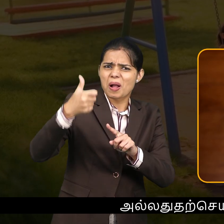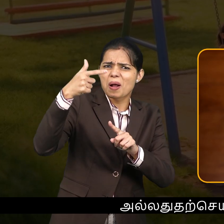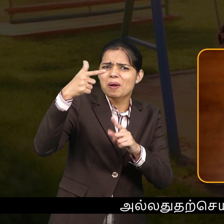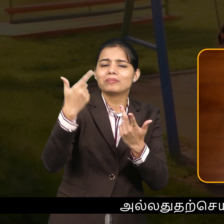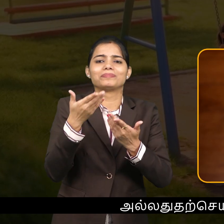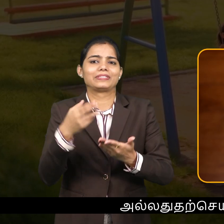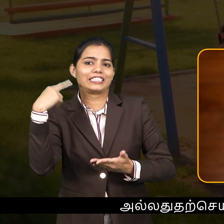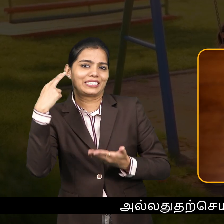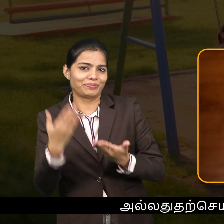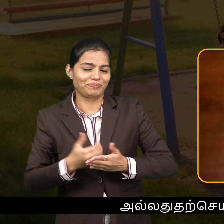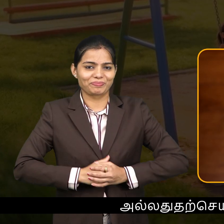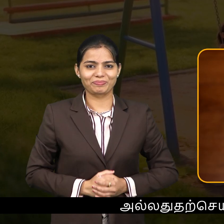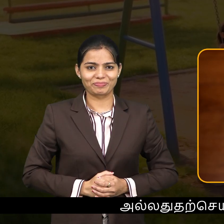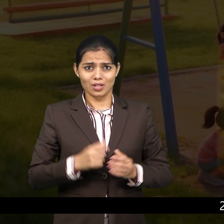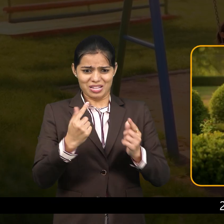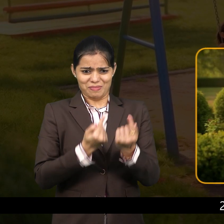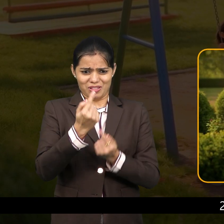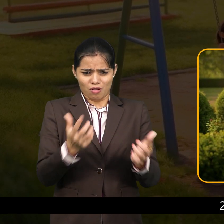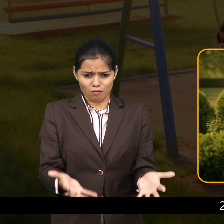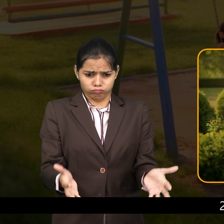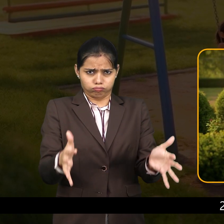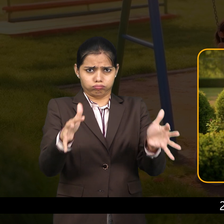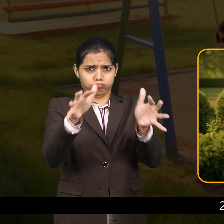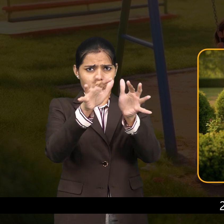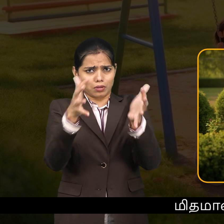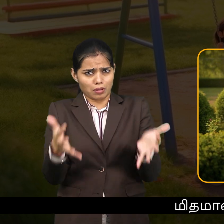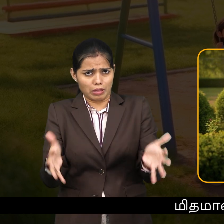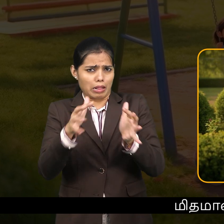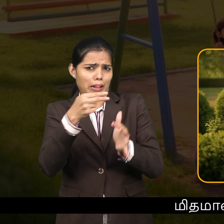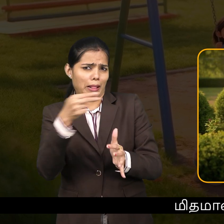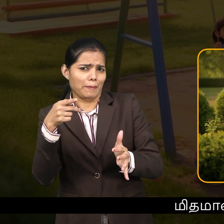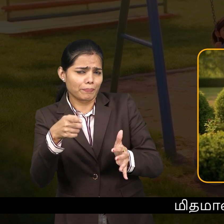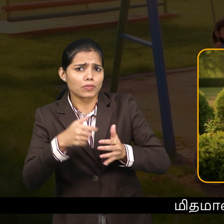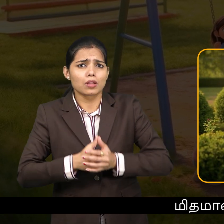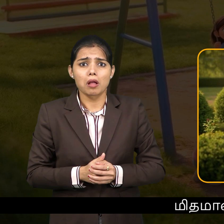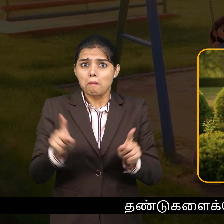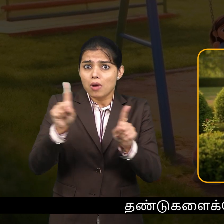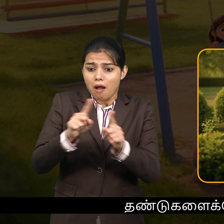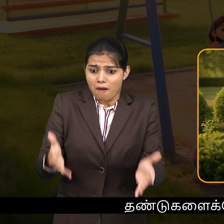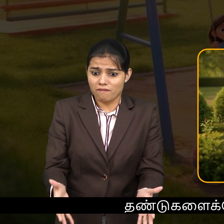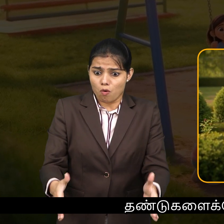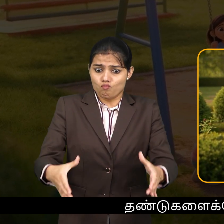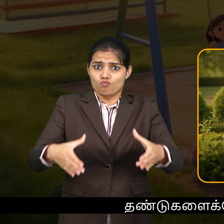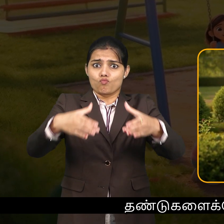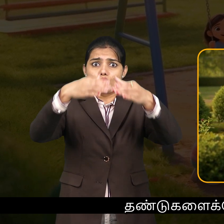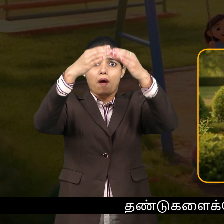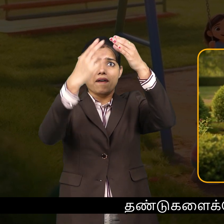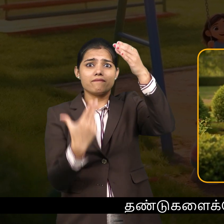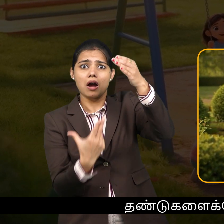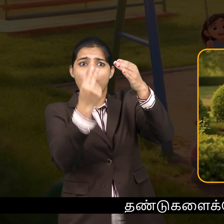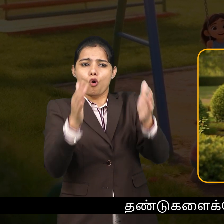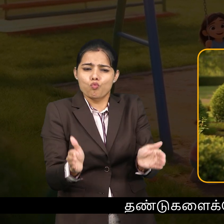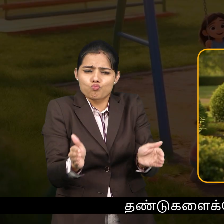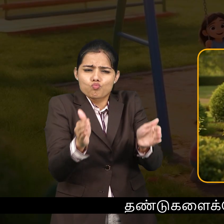தற்செயலாக ஓரிடத்தில் எறிவது. 2. புதர்கள், மிதமான நீளம் கொண்ட தண்டுகளை கொண்ட ஒரு செடி